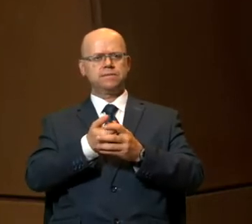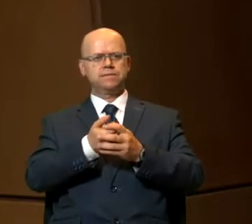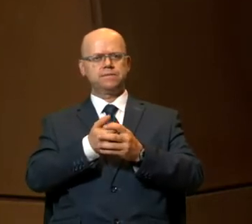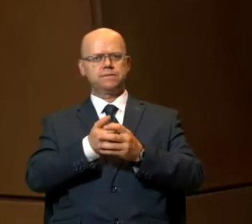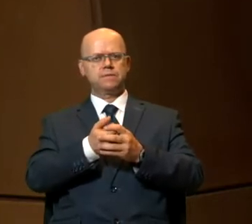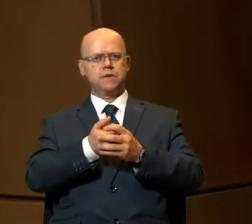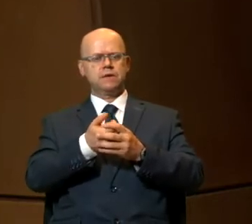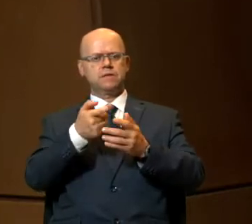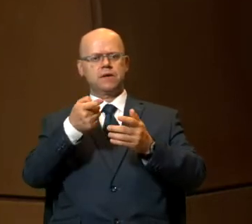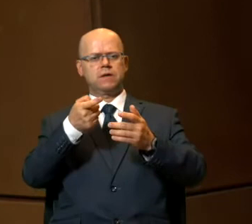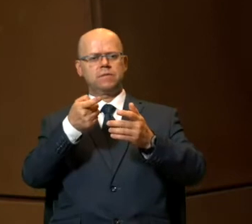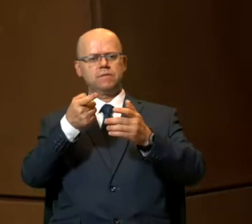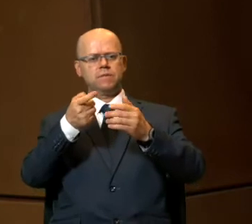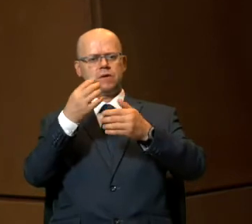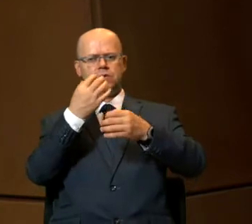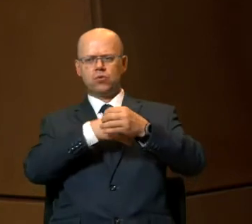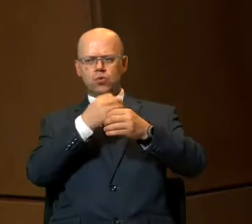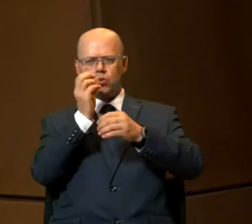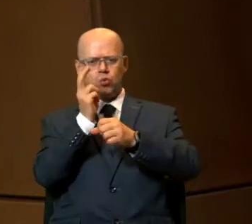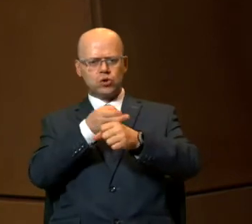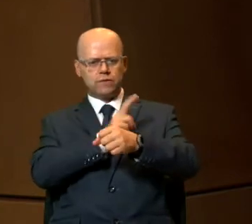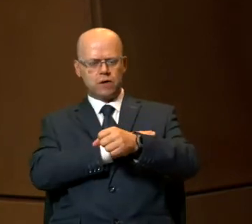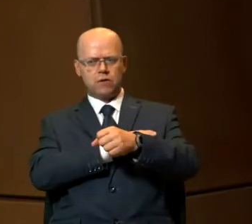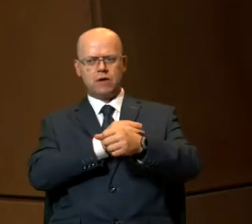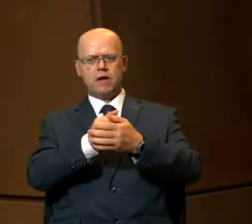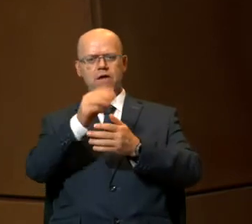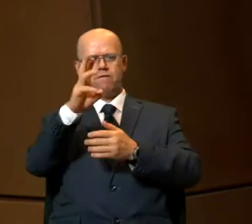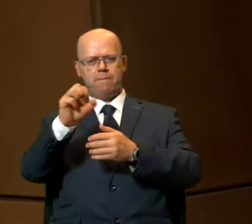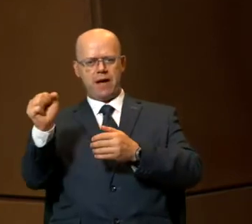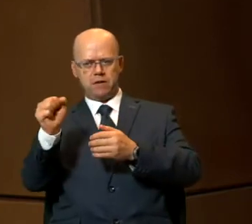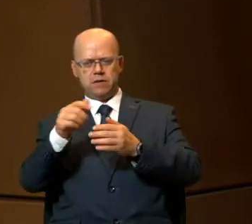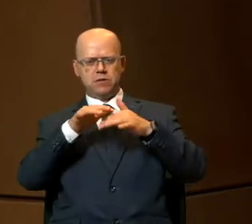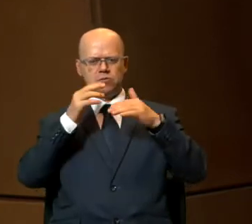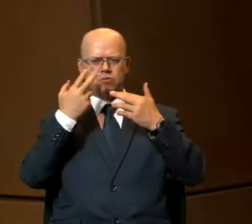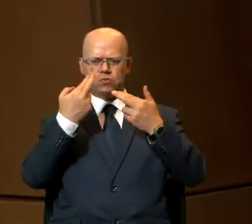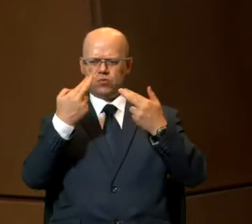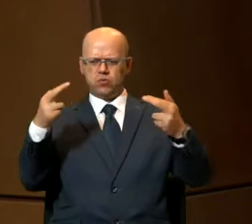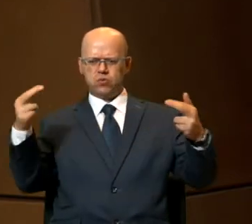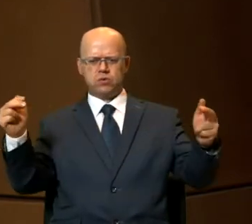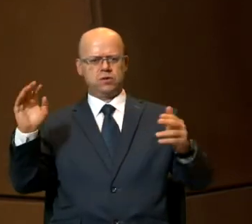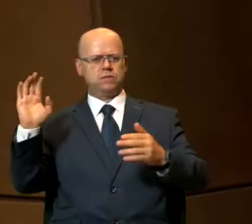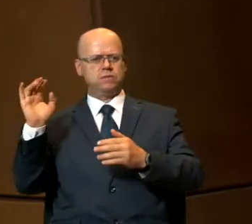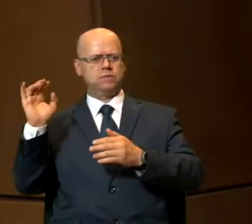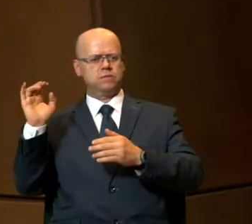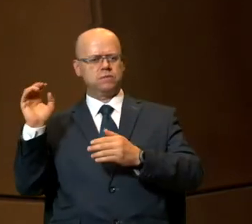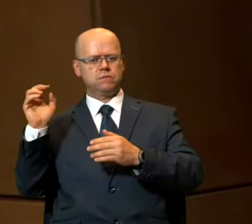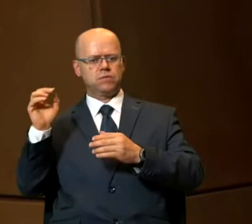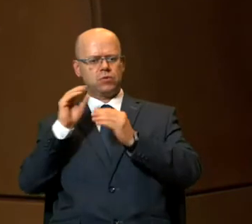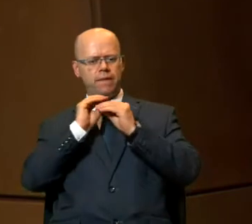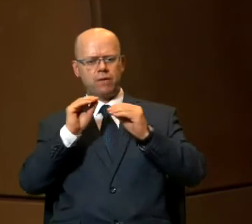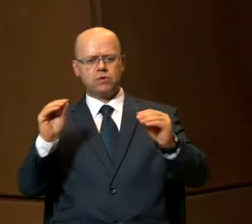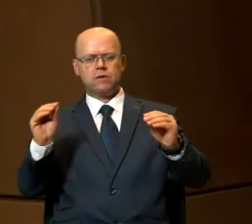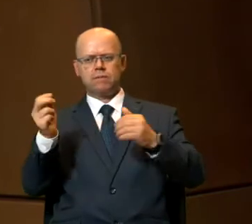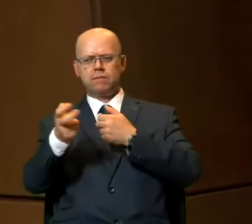interdyscyplinarnej instytucji, która się nazywa Kolegium Maxa Webera. To jest kilkadziesiąt naukowców, którzy